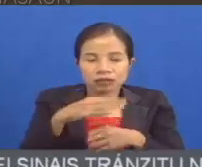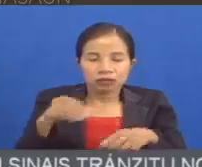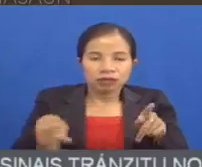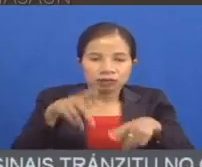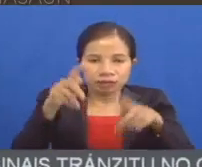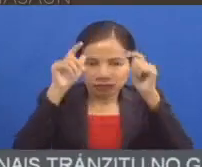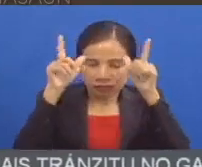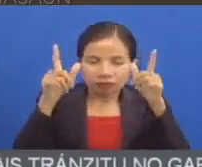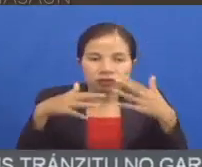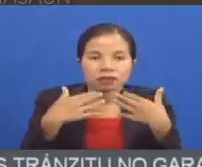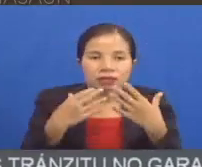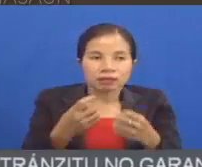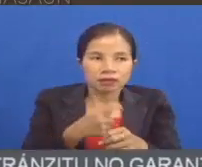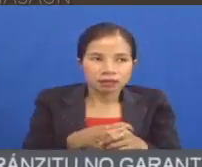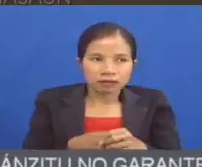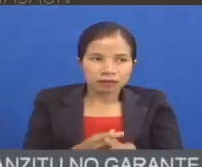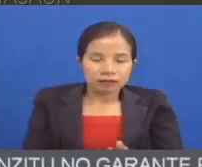obrigado barak mana netempo.